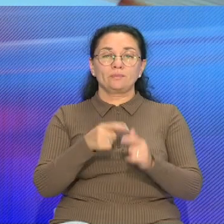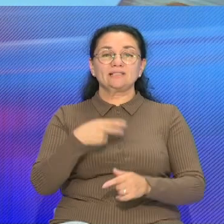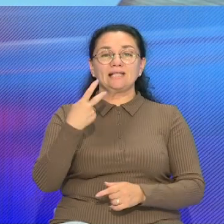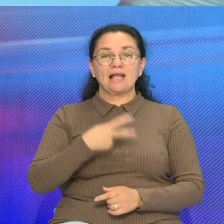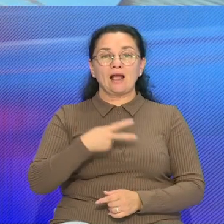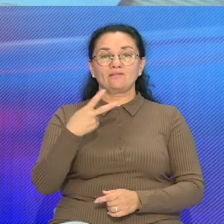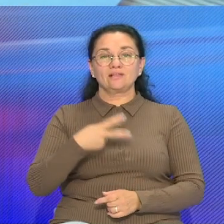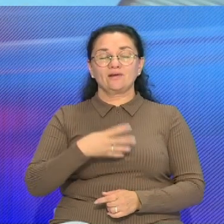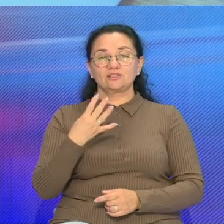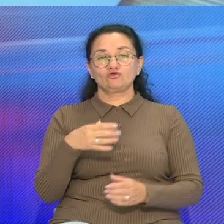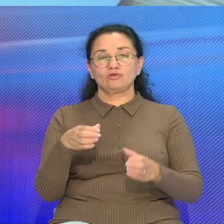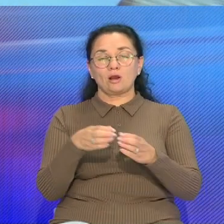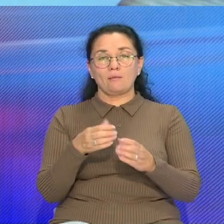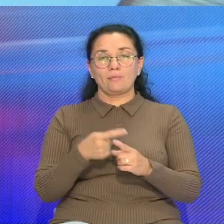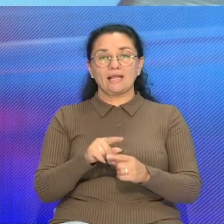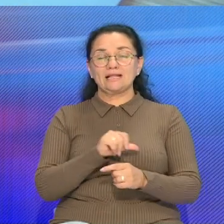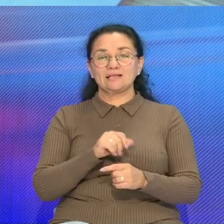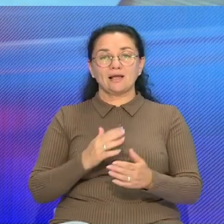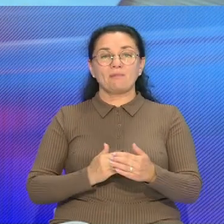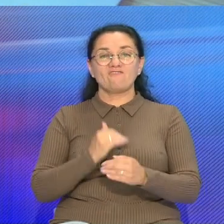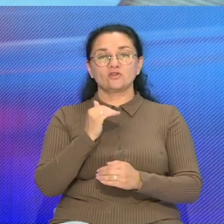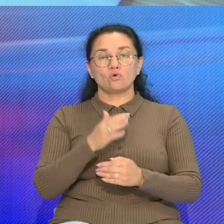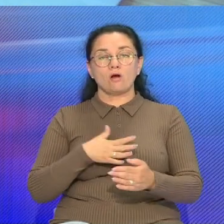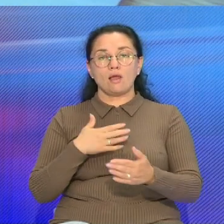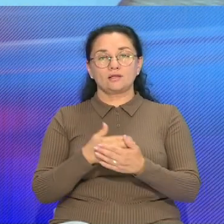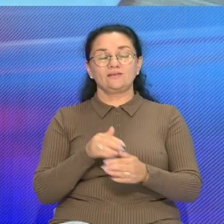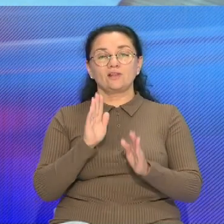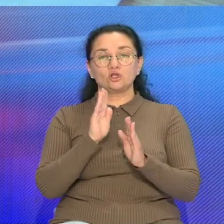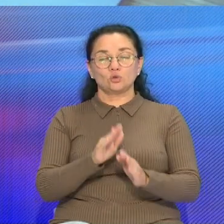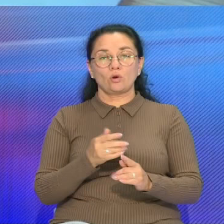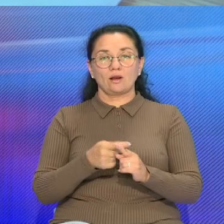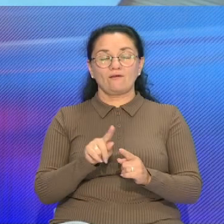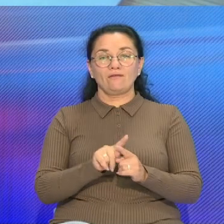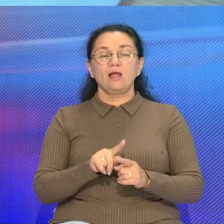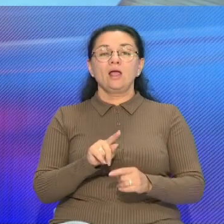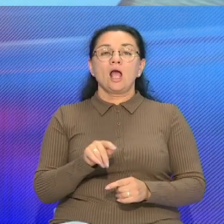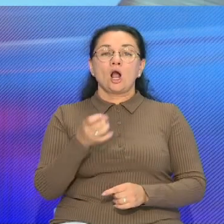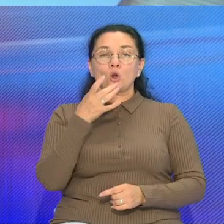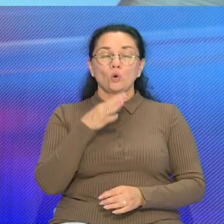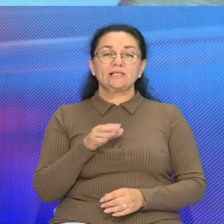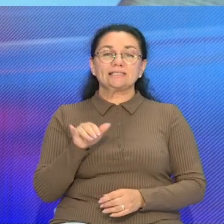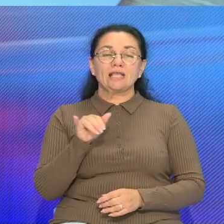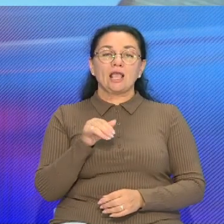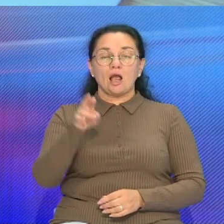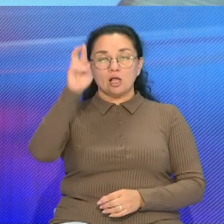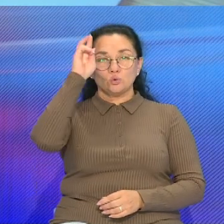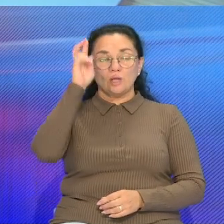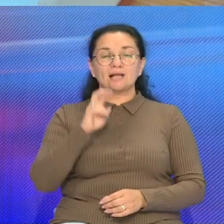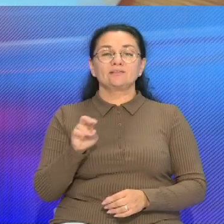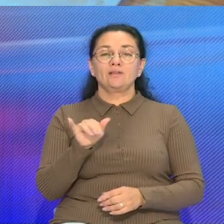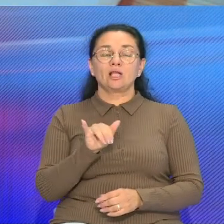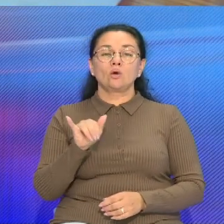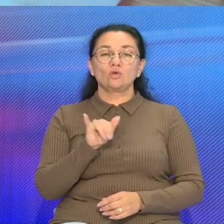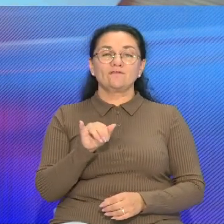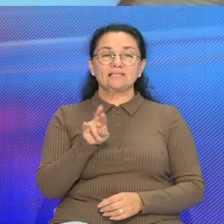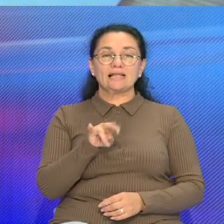2024 пачаўся з самай высокай актыўнасцю. Толькі ў вядучую ВНУ рэгіёна Гродзенскі дзяржаўны ўніверсітэт імя Янкі